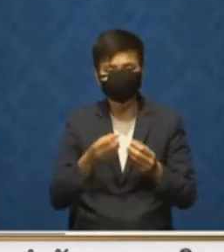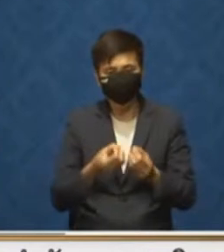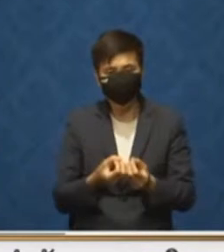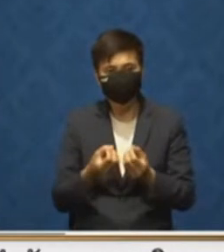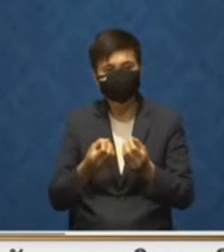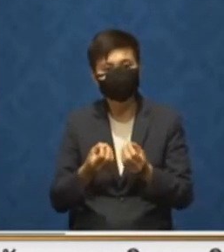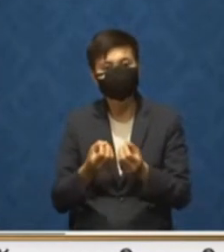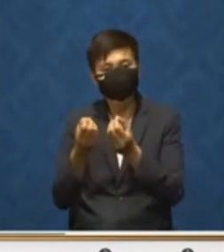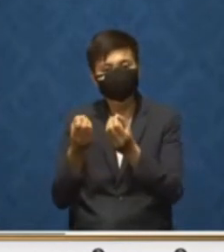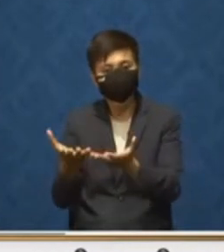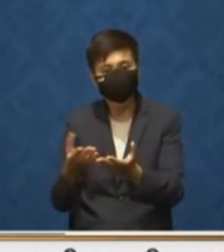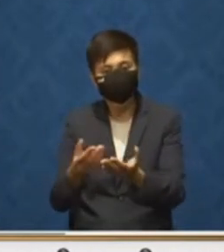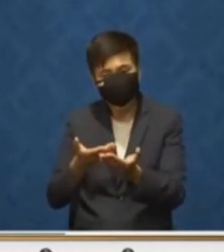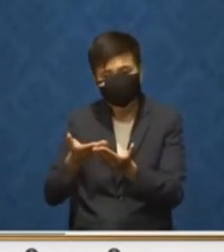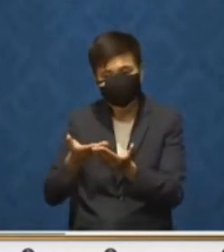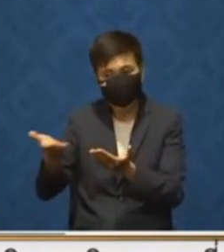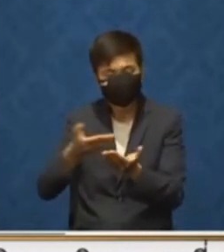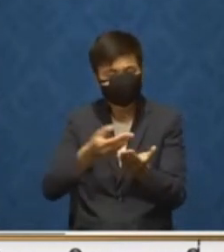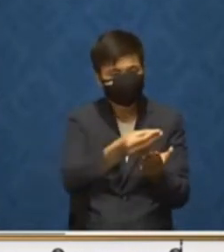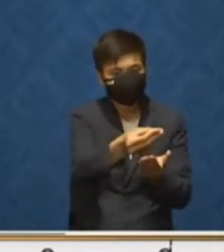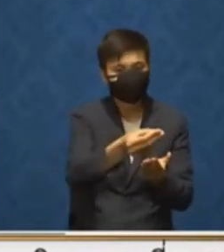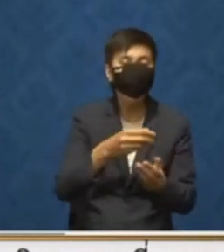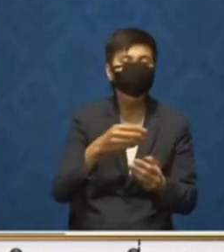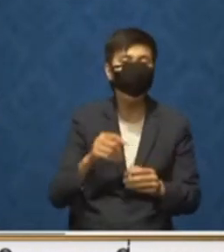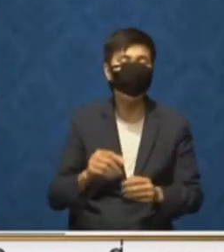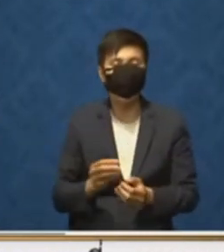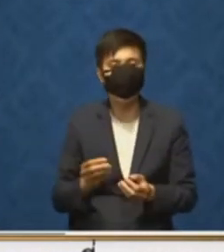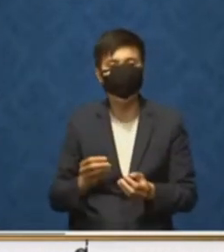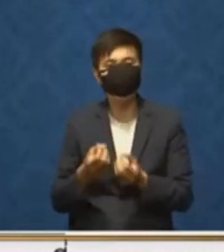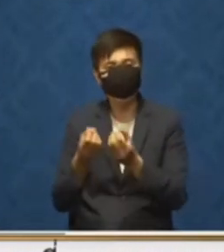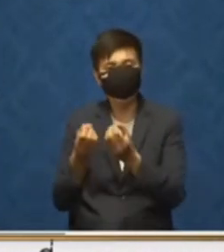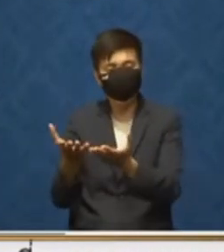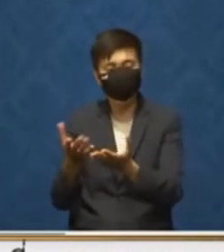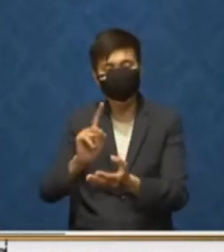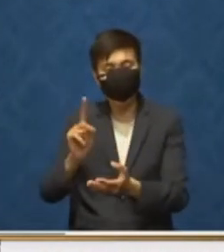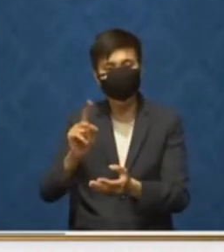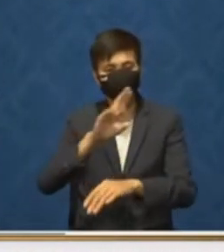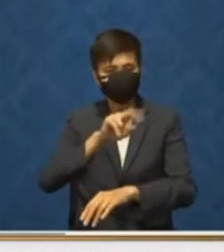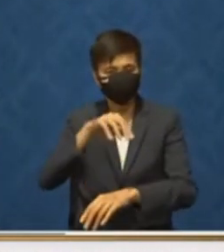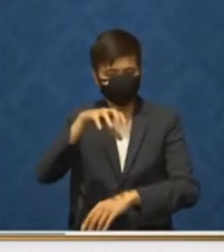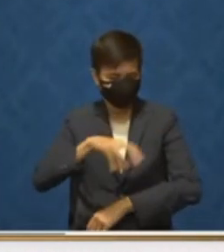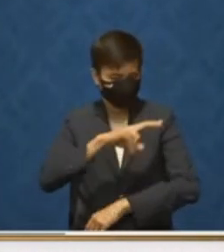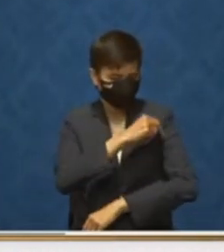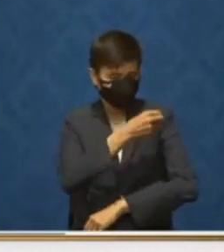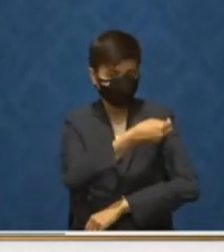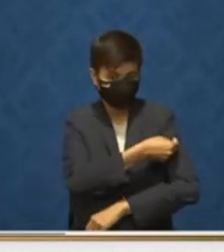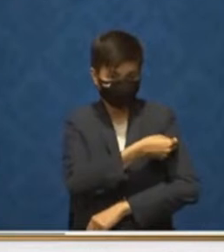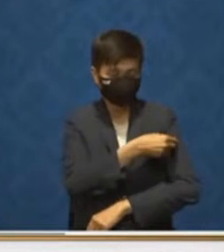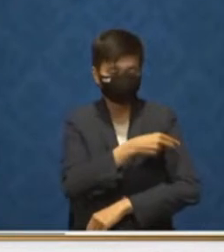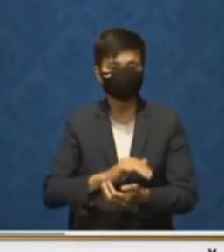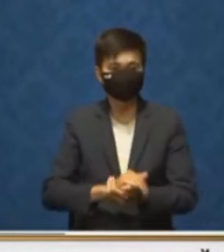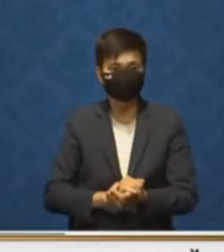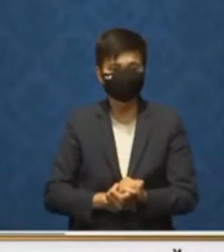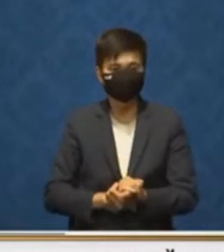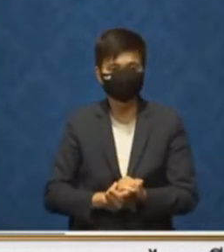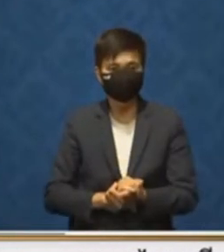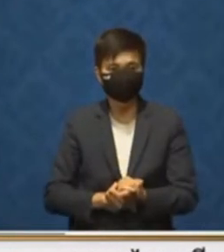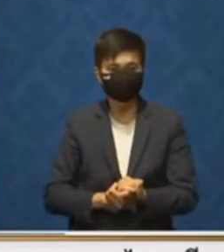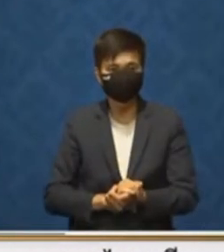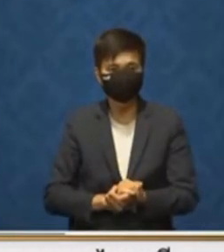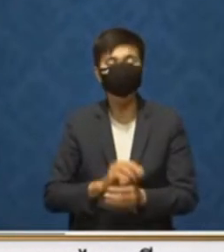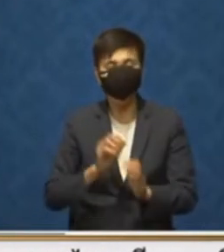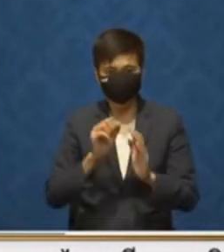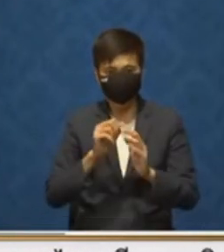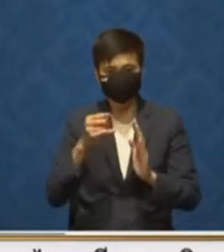พยาบาลแล้วก็สปปต่างๆในช่วงสาระการครบ 19นะครับเพราะว่าแต่แถวบริเวณดังกล่าวรวมชั้นที่